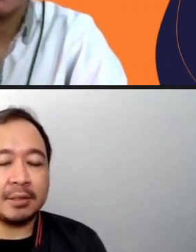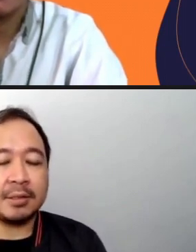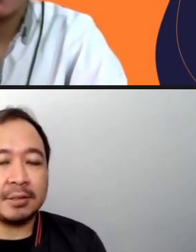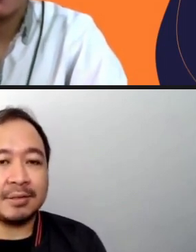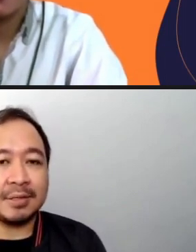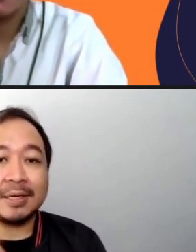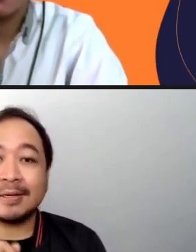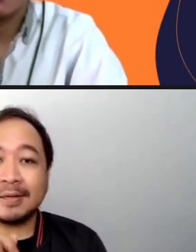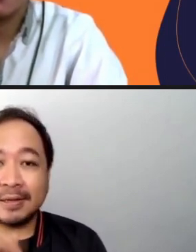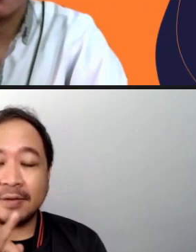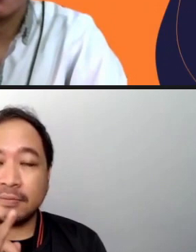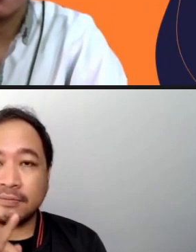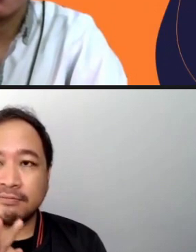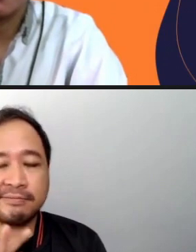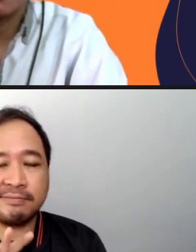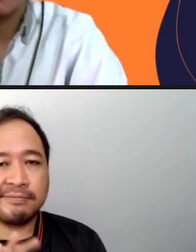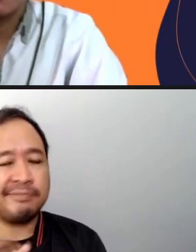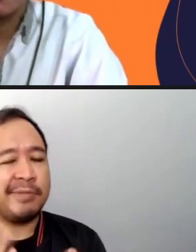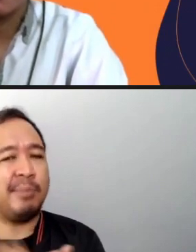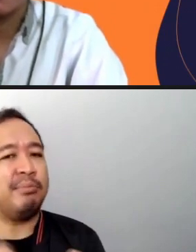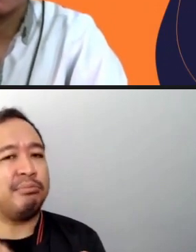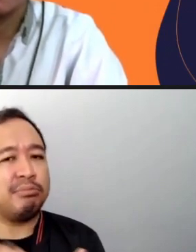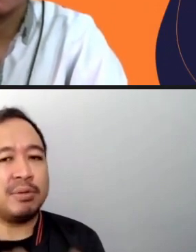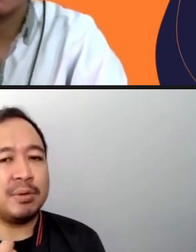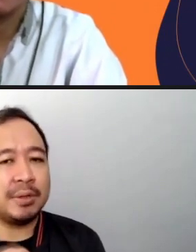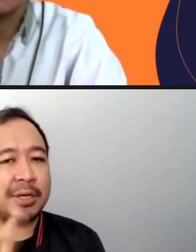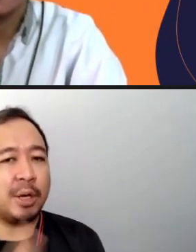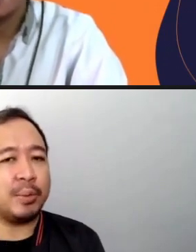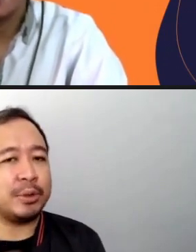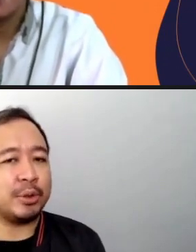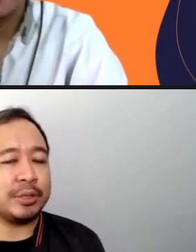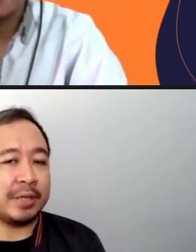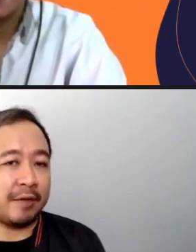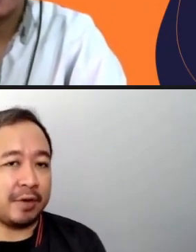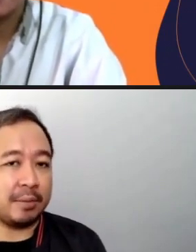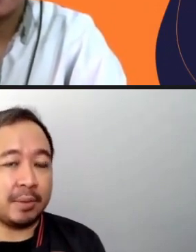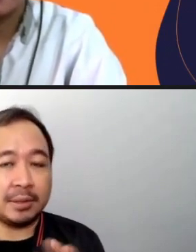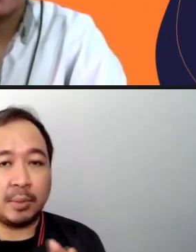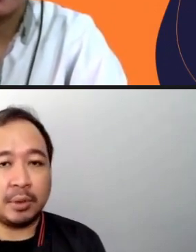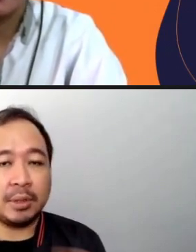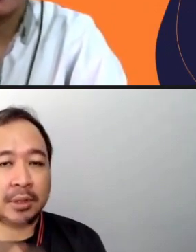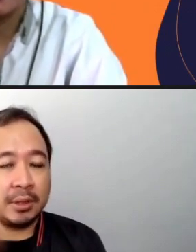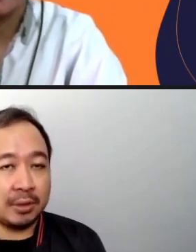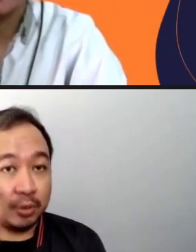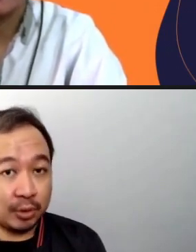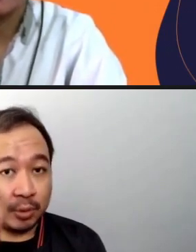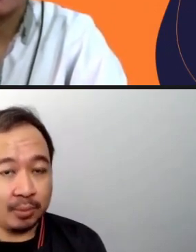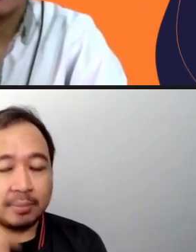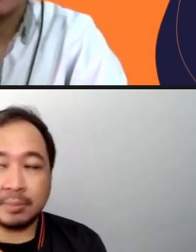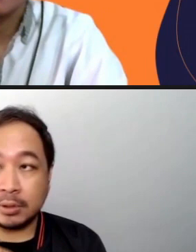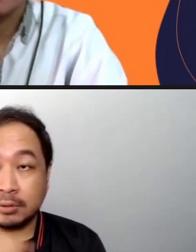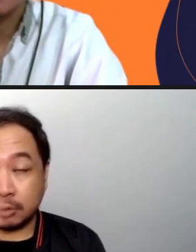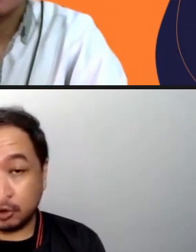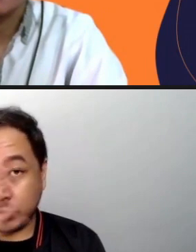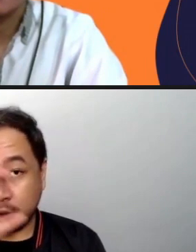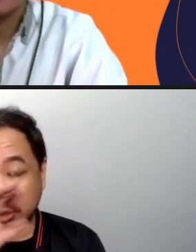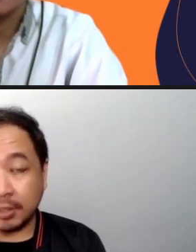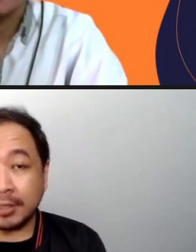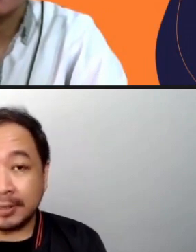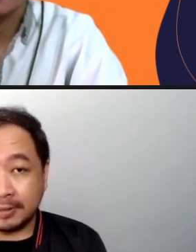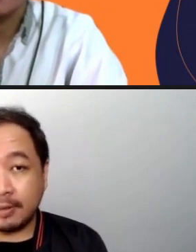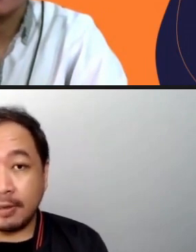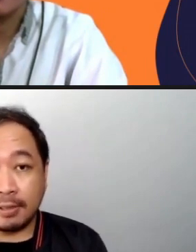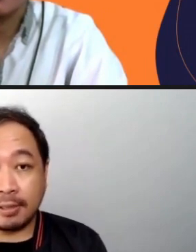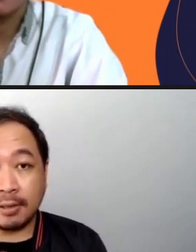take advantage natin yung mga resources natin so halimbawa sa YouTube I search po na pwede ko gawin especially